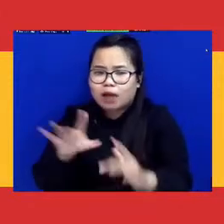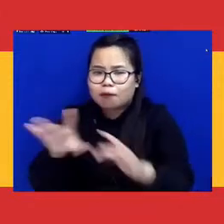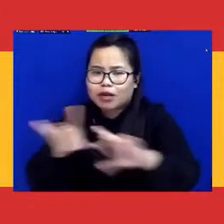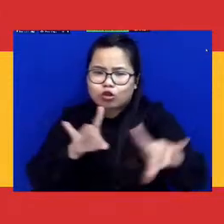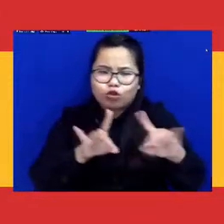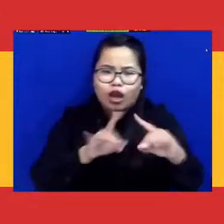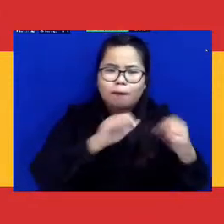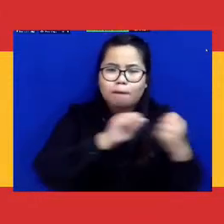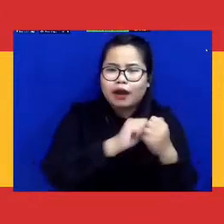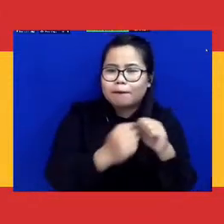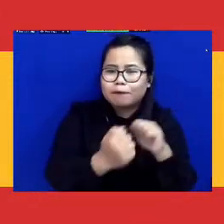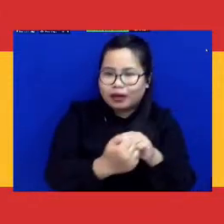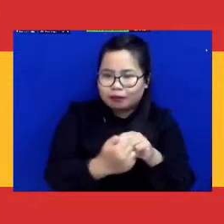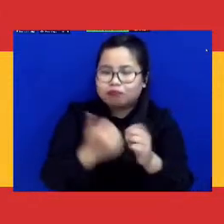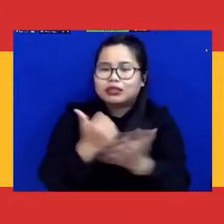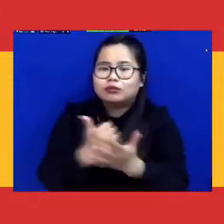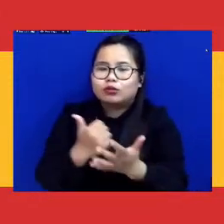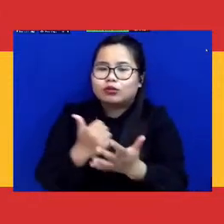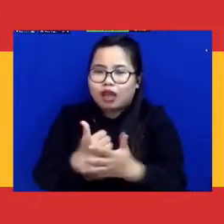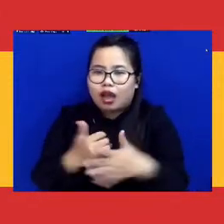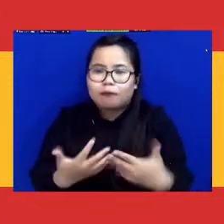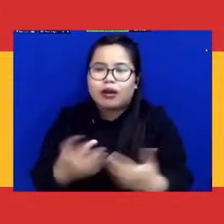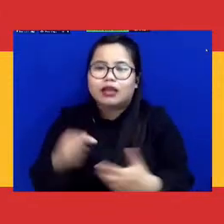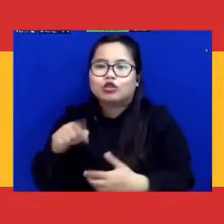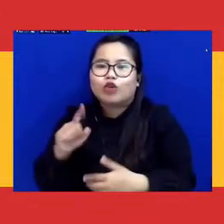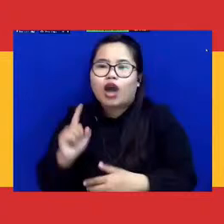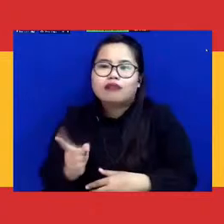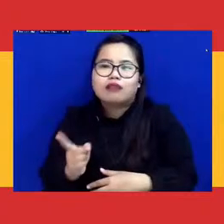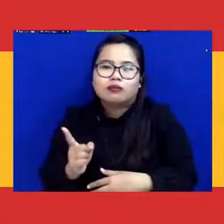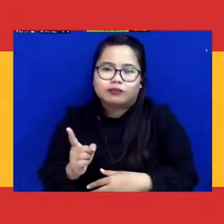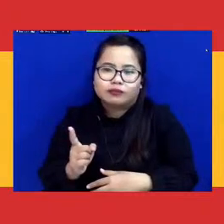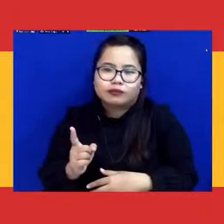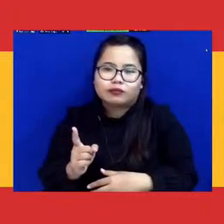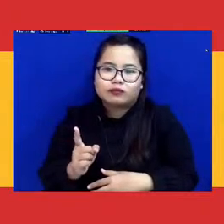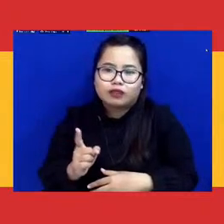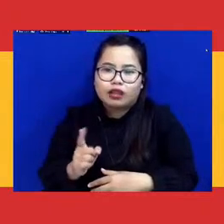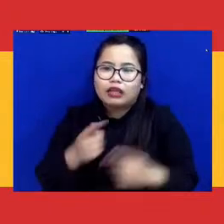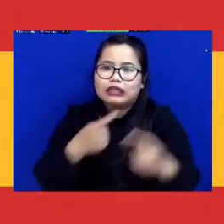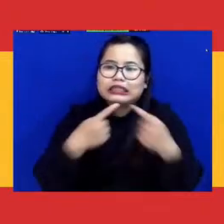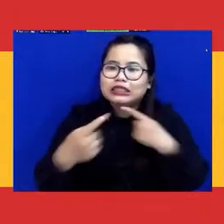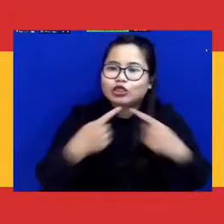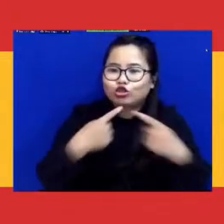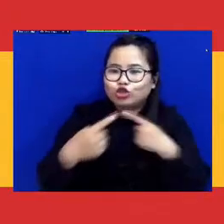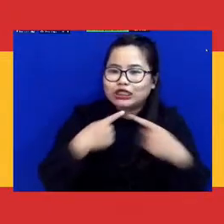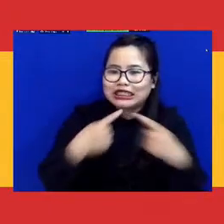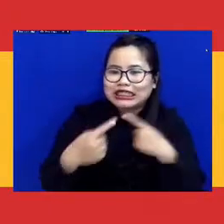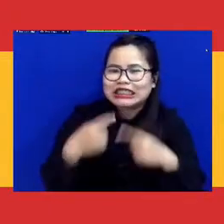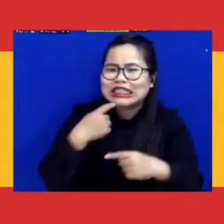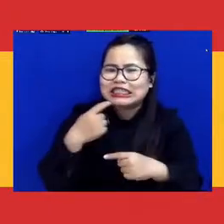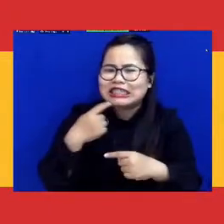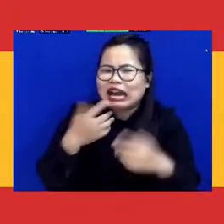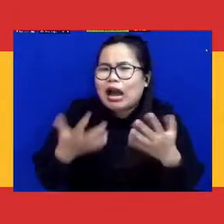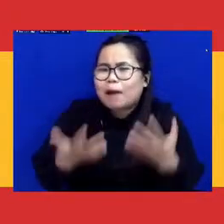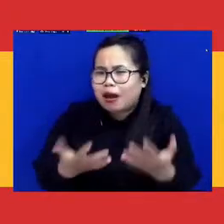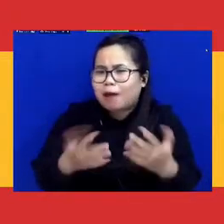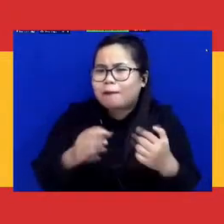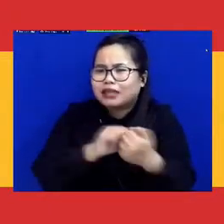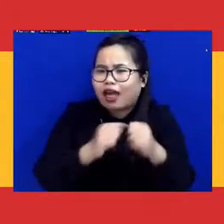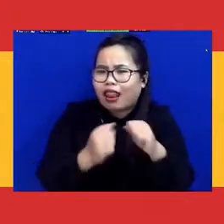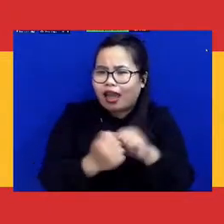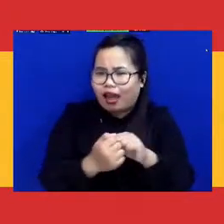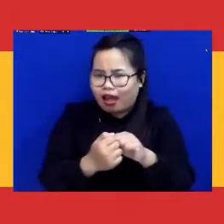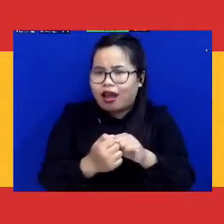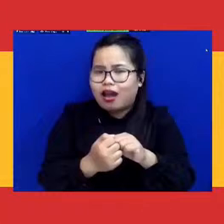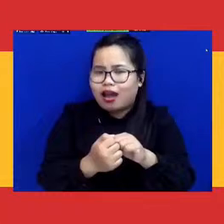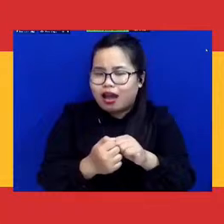tadi, seharusnya itu ada diskusi tentang apa sih masalah yang